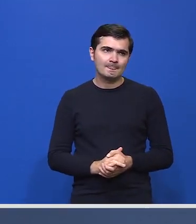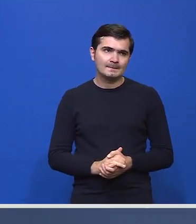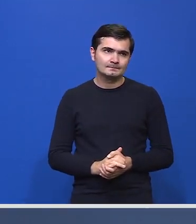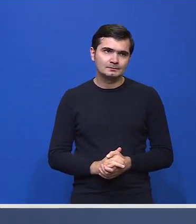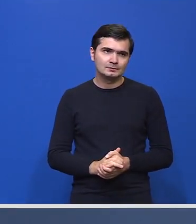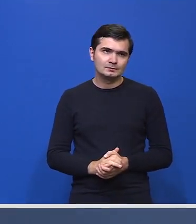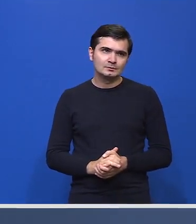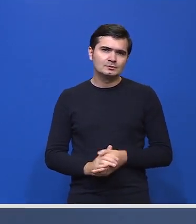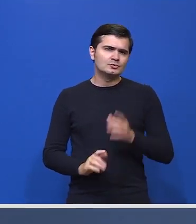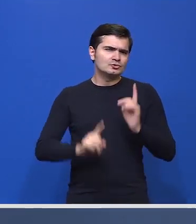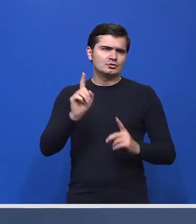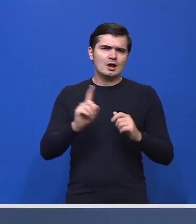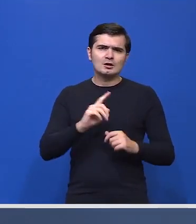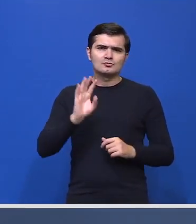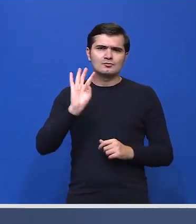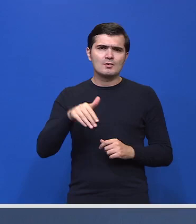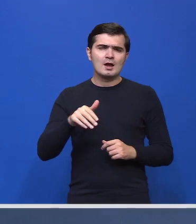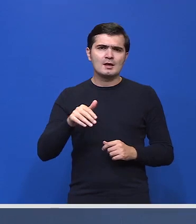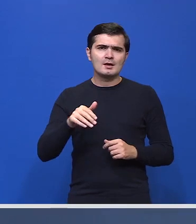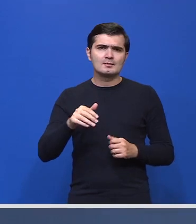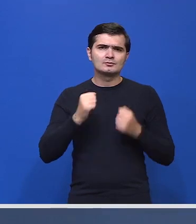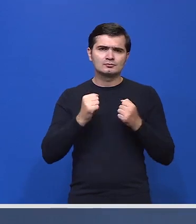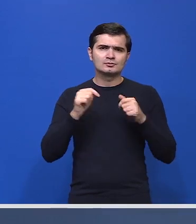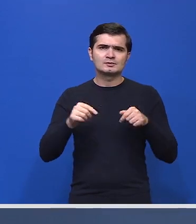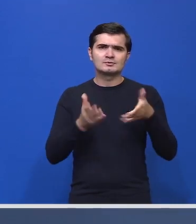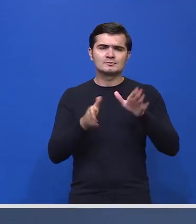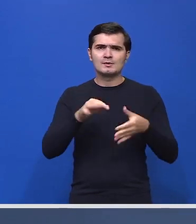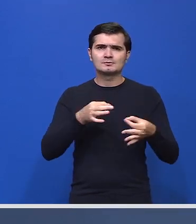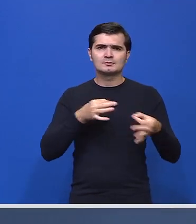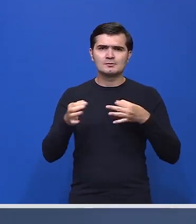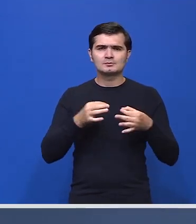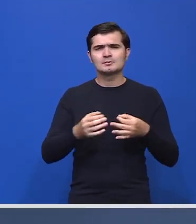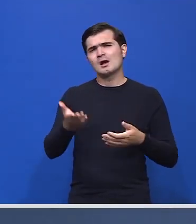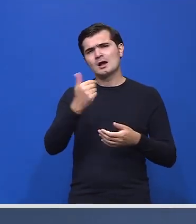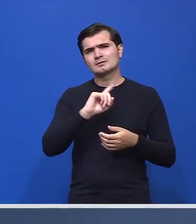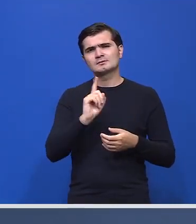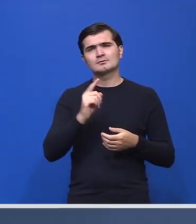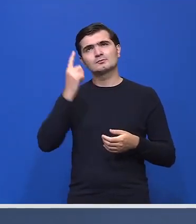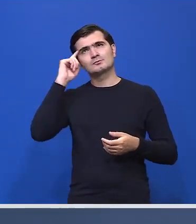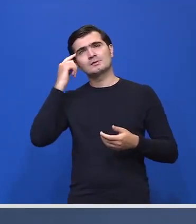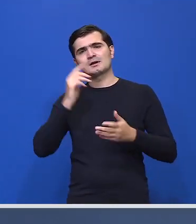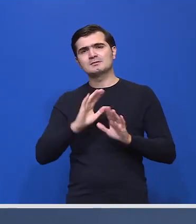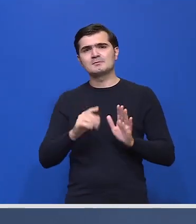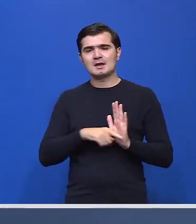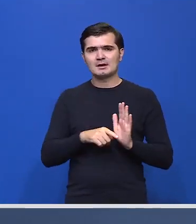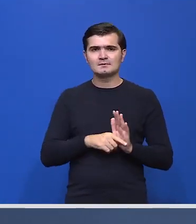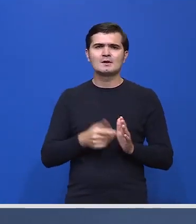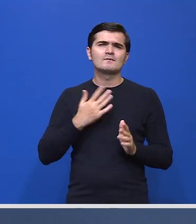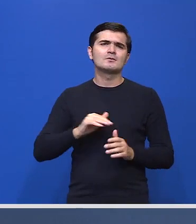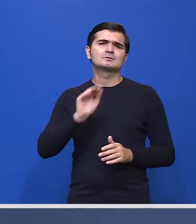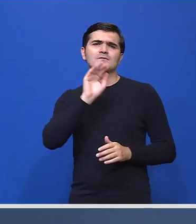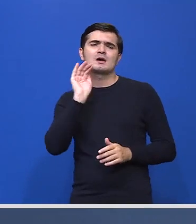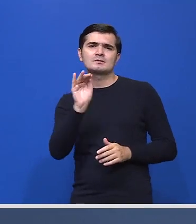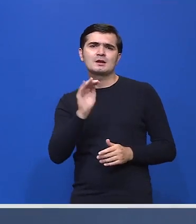nu vor avea efectele scontate acest pachet de măsuri fiscale... Haideți să nu anticipăm, vă rog frumos. Aș vrea să vă întreb ce se va întâmpla pentru